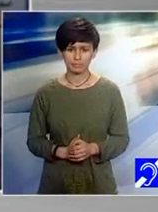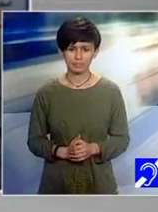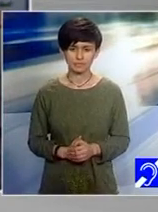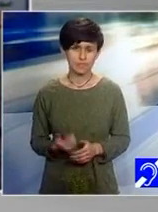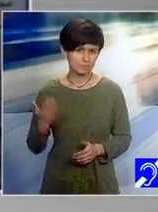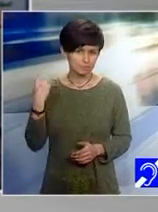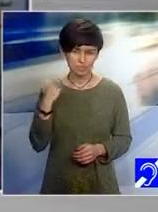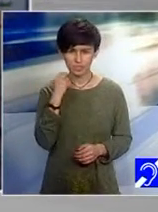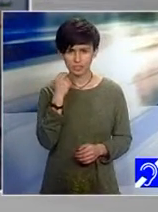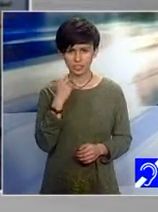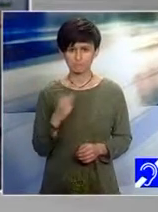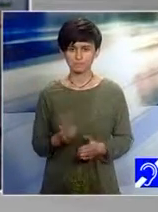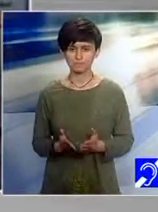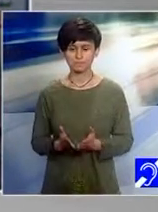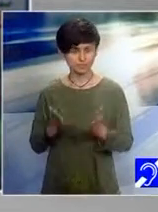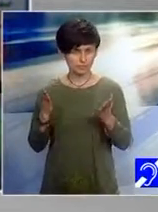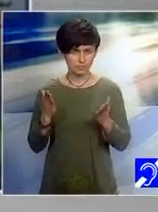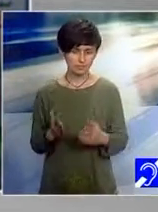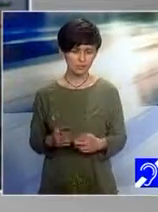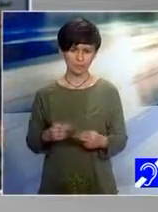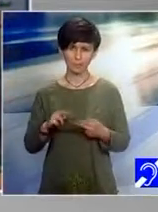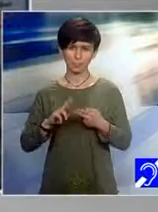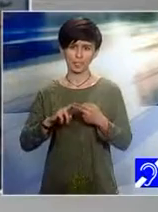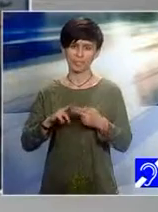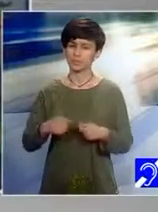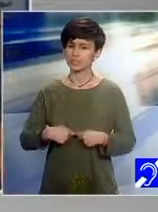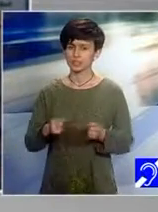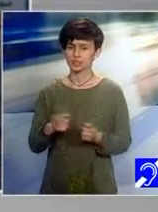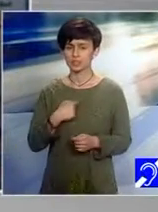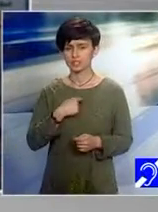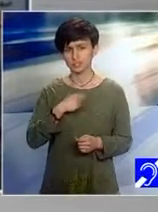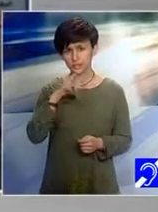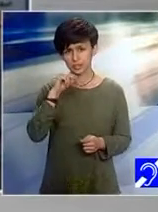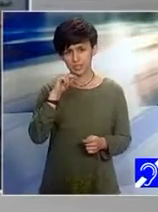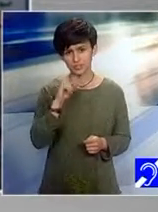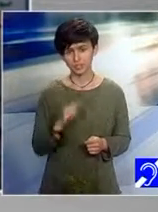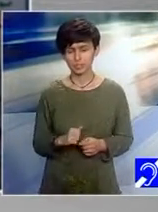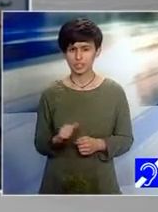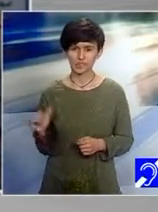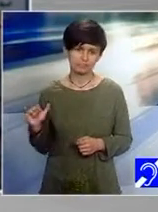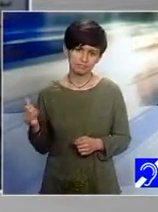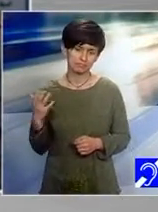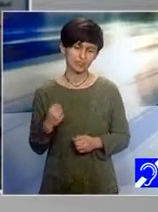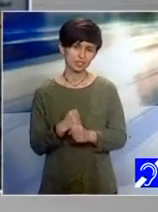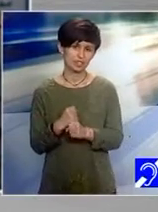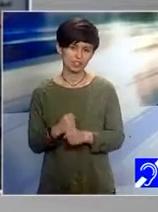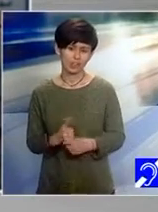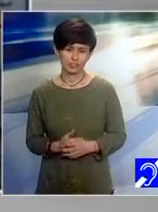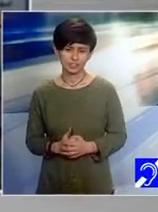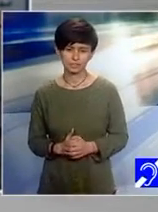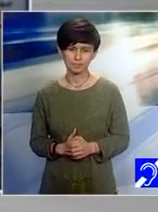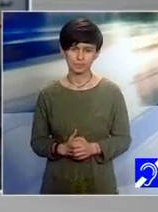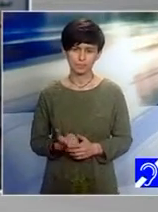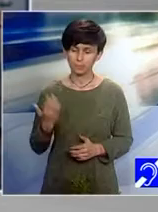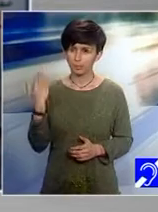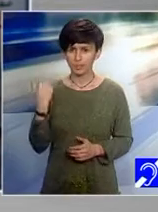stat la un pahar toți și ne-am întâlnit, am reușit în sfârșit să vorbim, cine ce face, cum face, și a fost